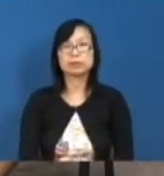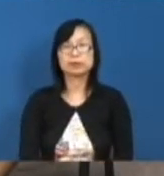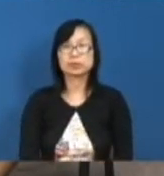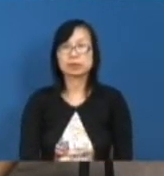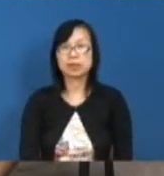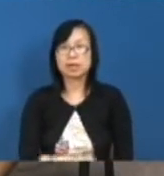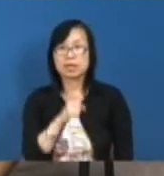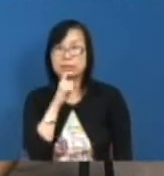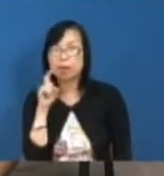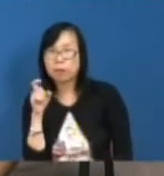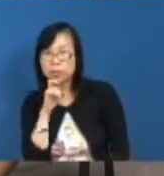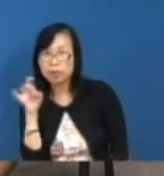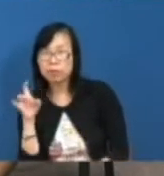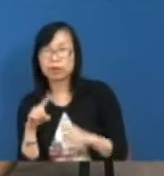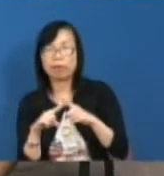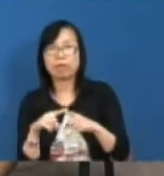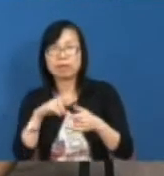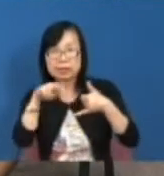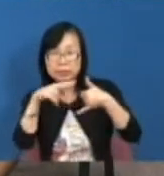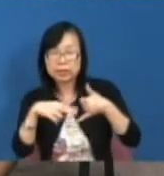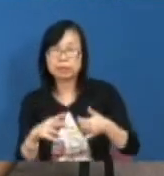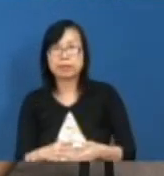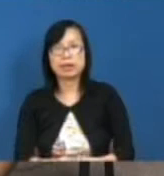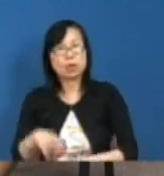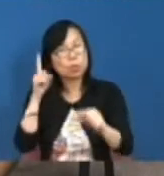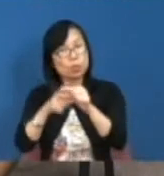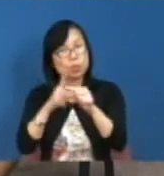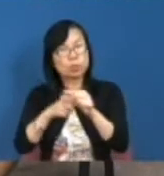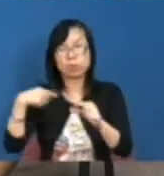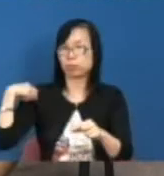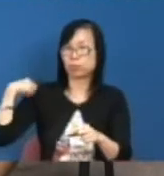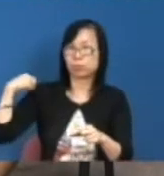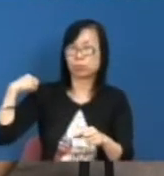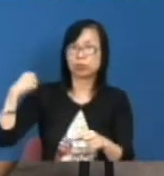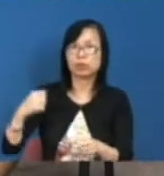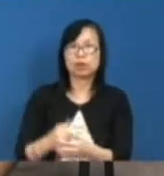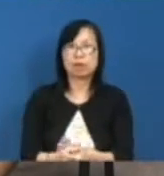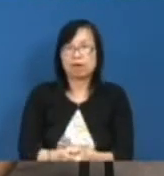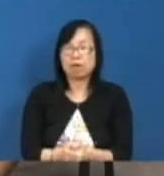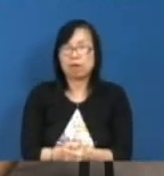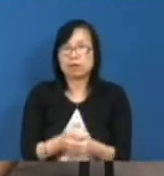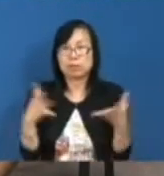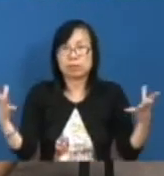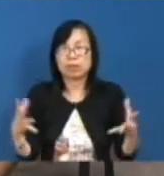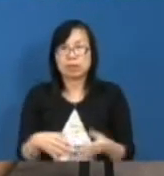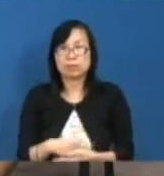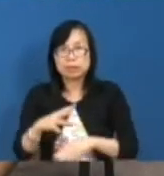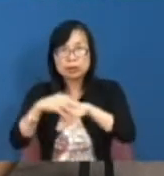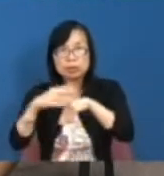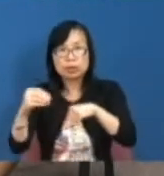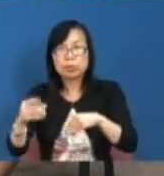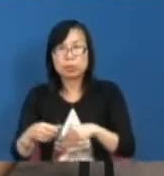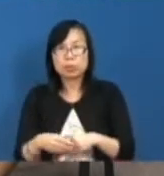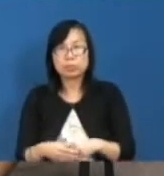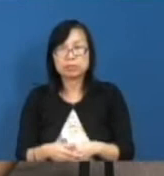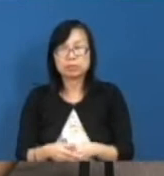有冇人查喎？ 咁佢話：哦，咁因為，唉，而家李克呢個李克強事件啊，曾偉雄好大鑊啊！咁你長毛而家做一鋪嘢，又俾